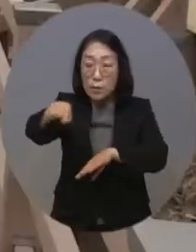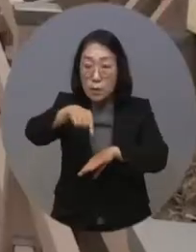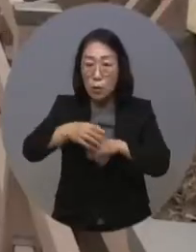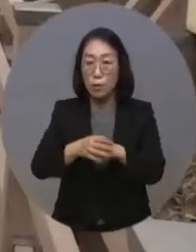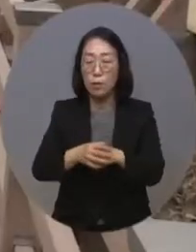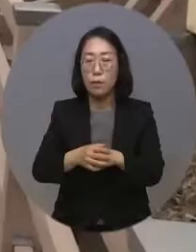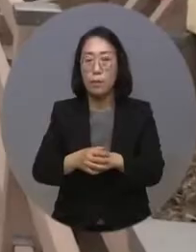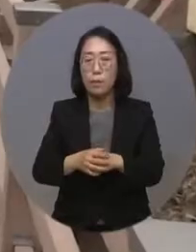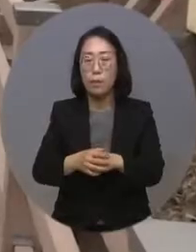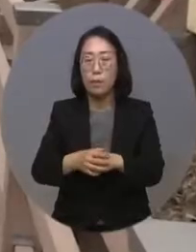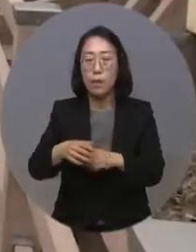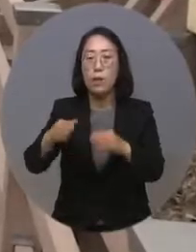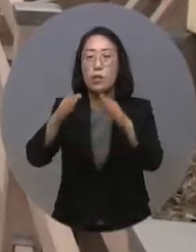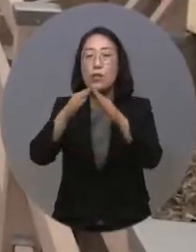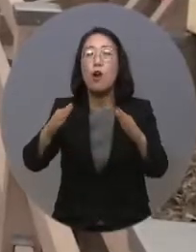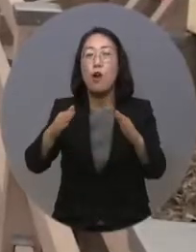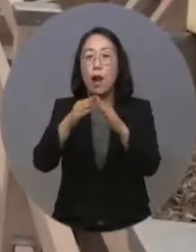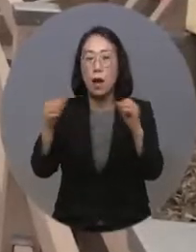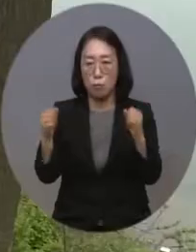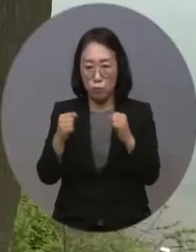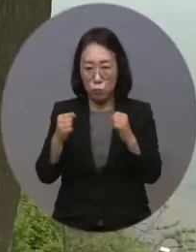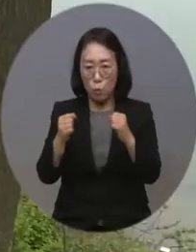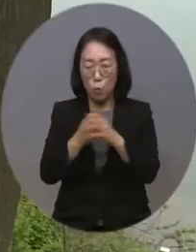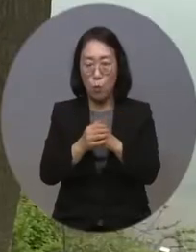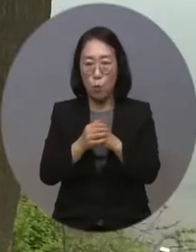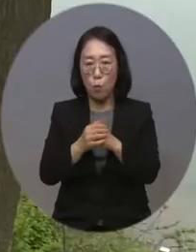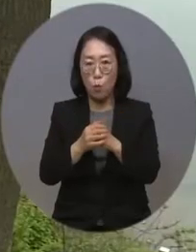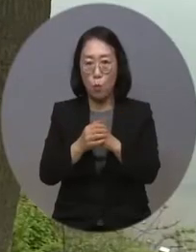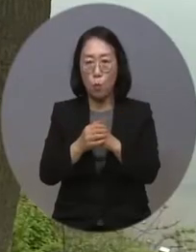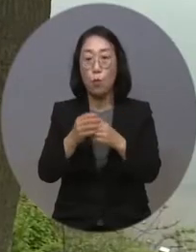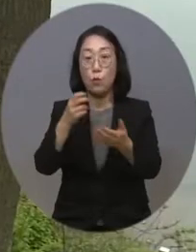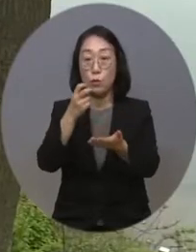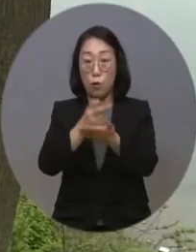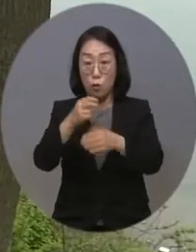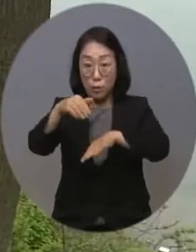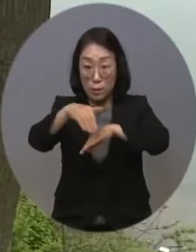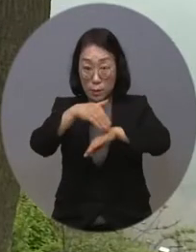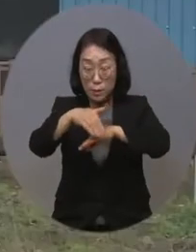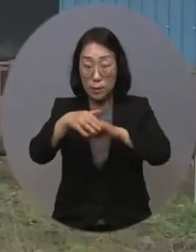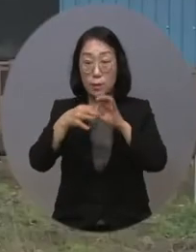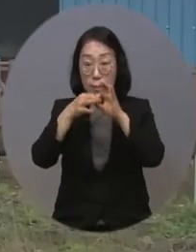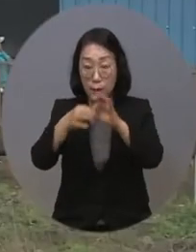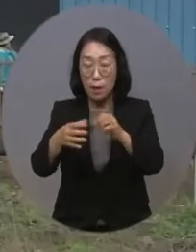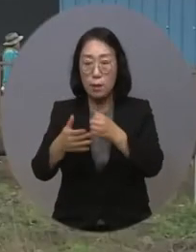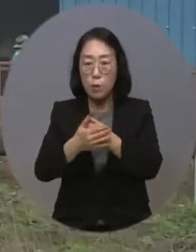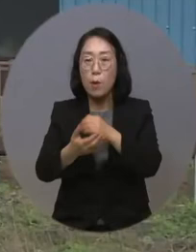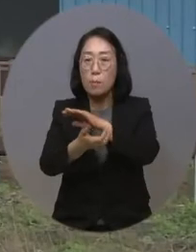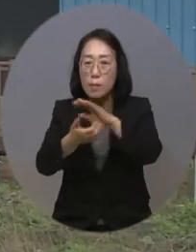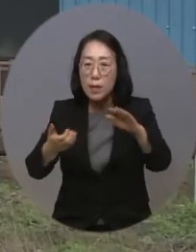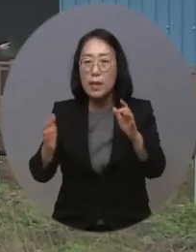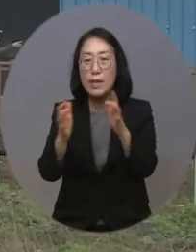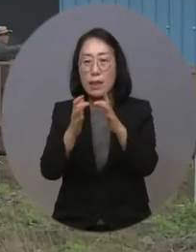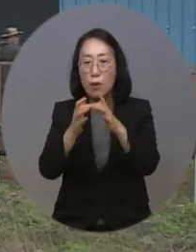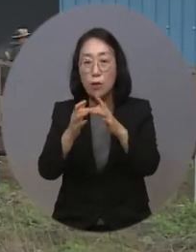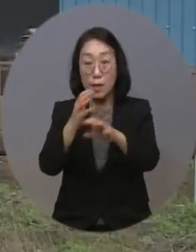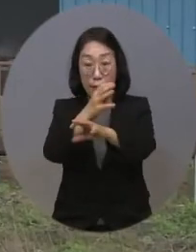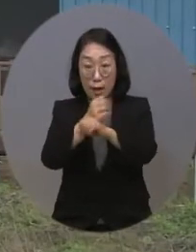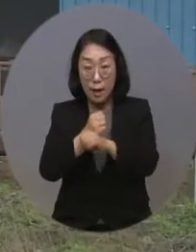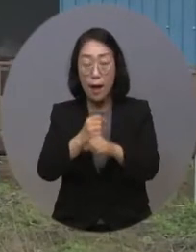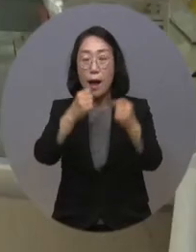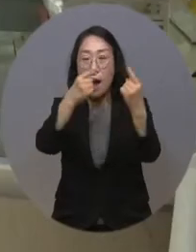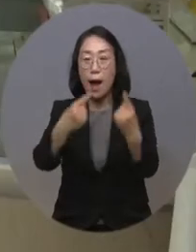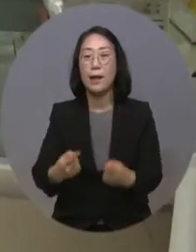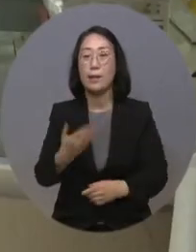1대표 관광지 육성사업의 일환으로 운영되며 인터넷 사전 예약 시 할인을 받을 수 있는 이벤트가 진행